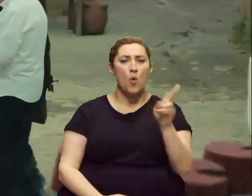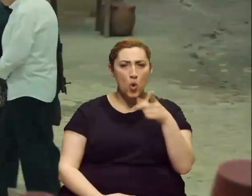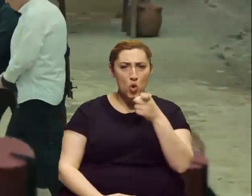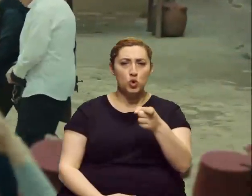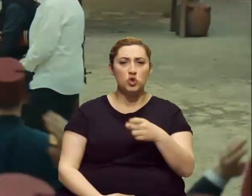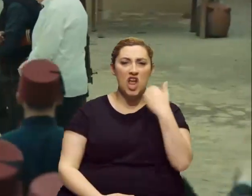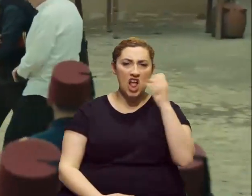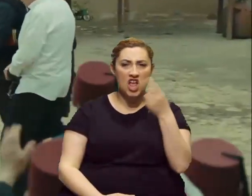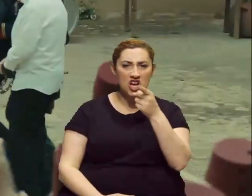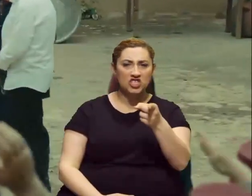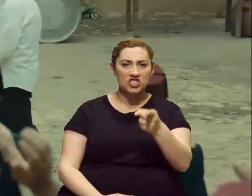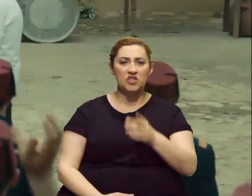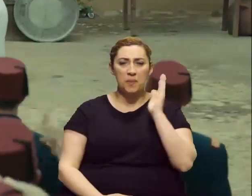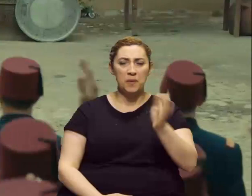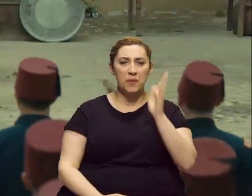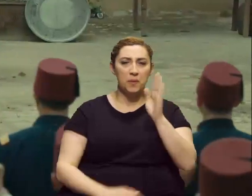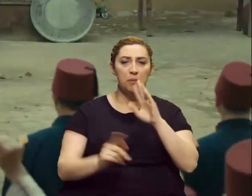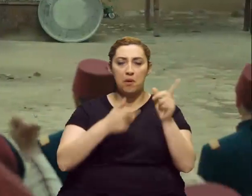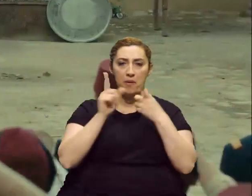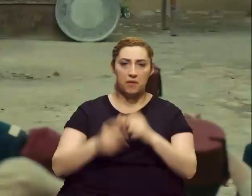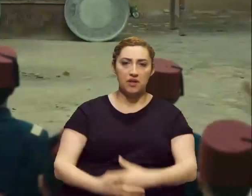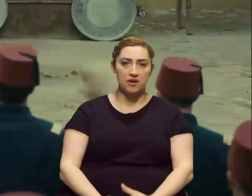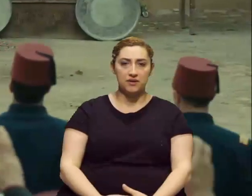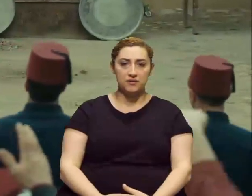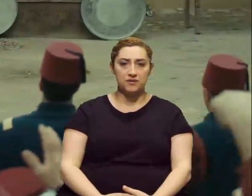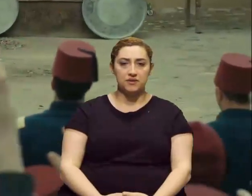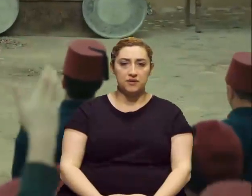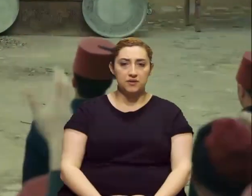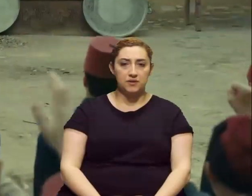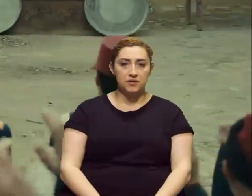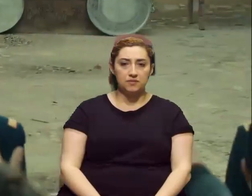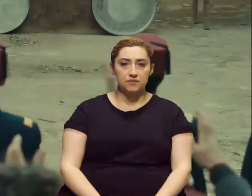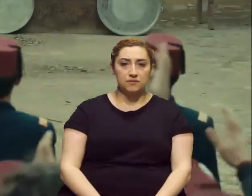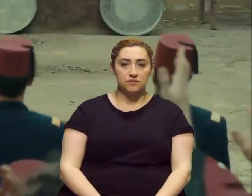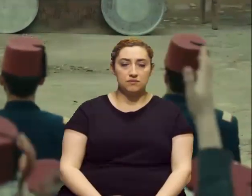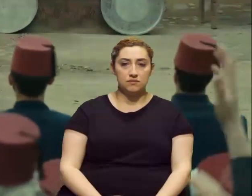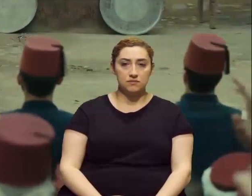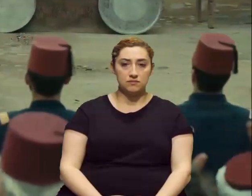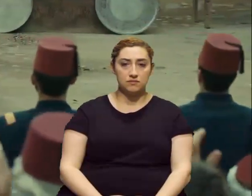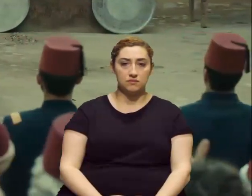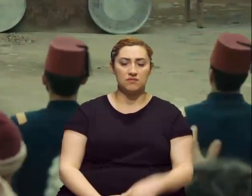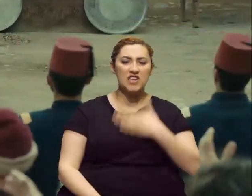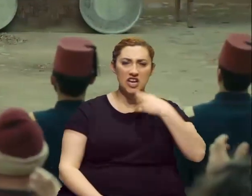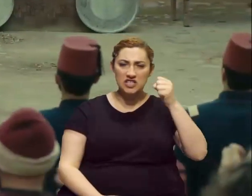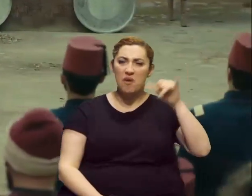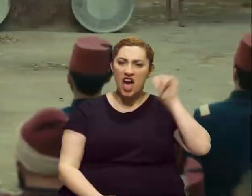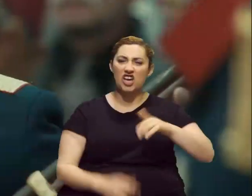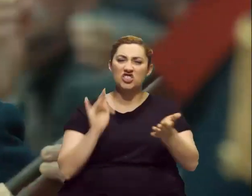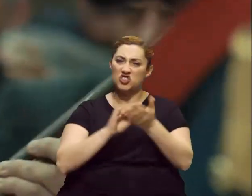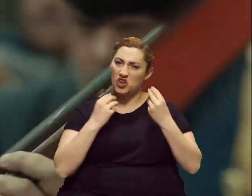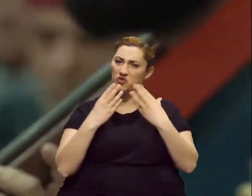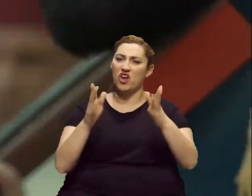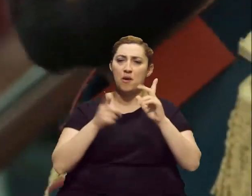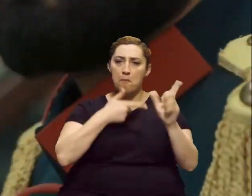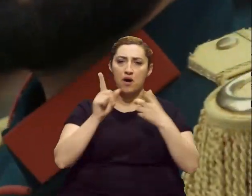Bir asker Akbar'la Yüce Efendi'yi kolundan tutarak kalabalığın önüne getirdi. İkisinin de el bileklerine zincirli kelepçeler takılmış. Bir